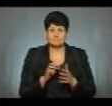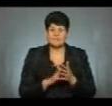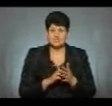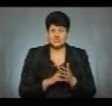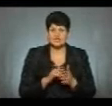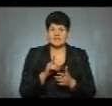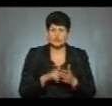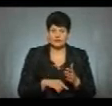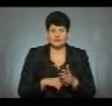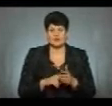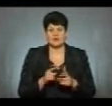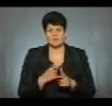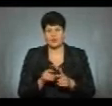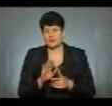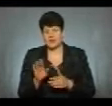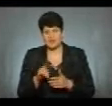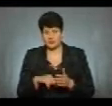такої довіри чи недовіри.